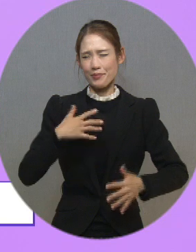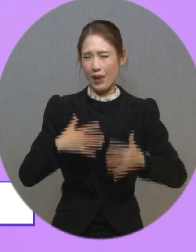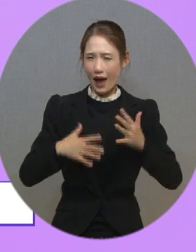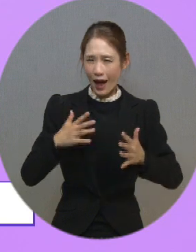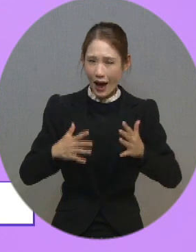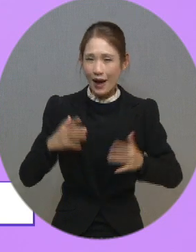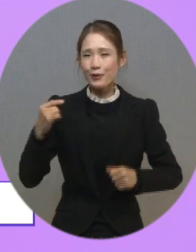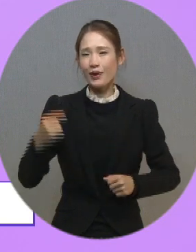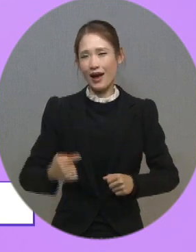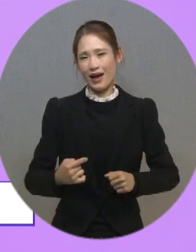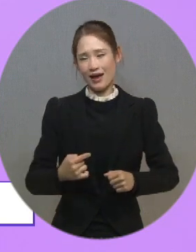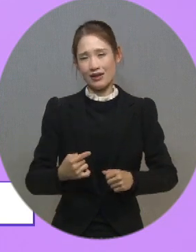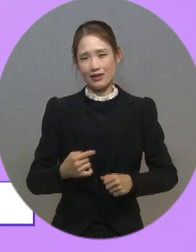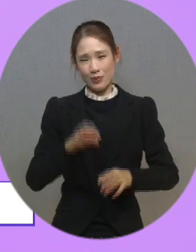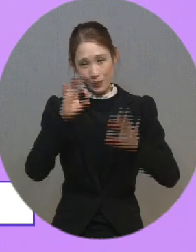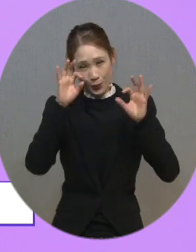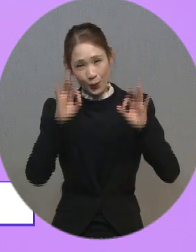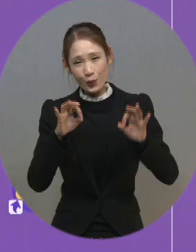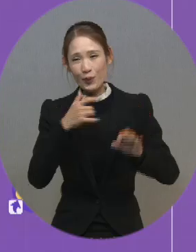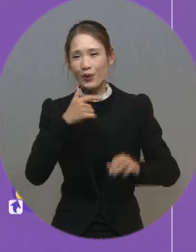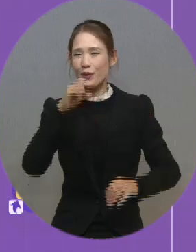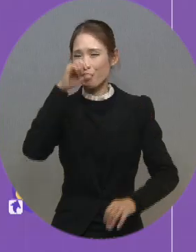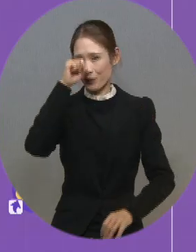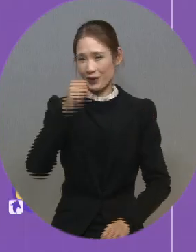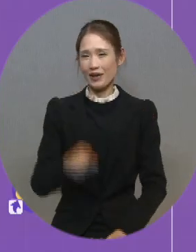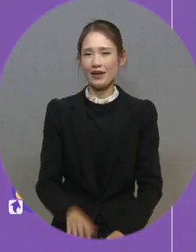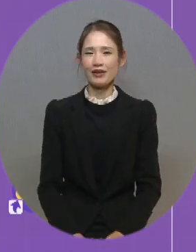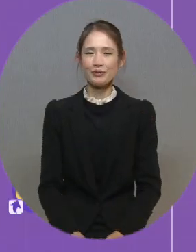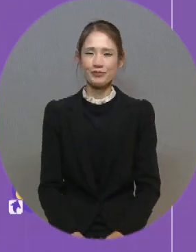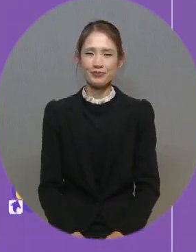때마다 제가 너무 행복합니다.